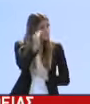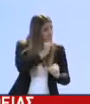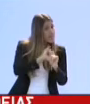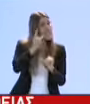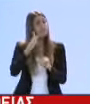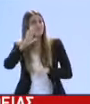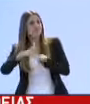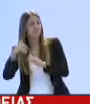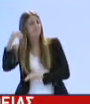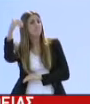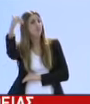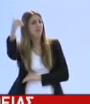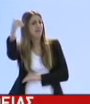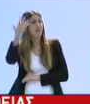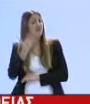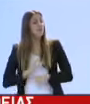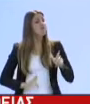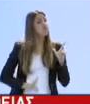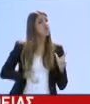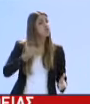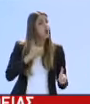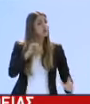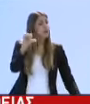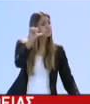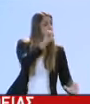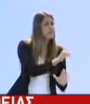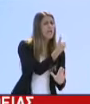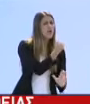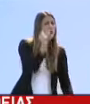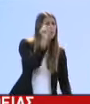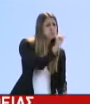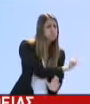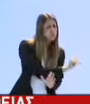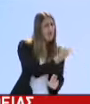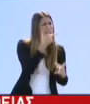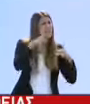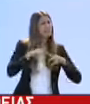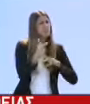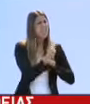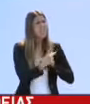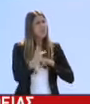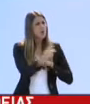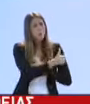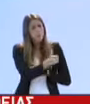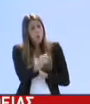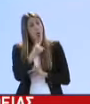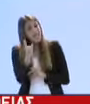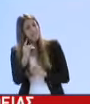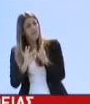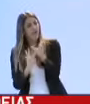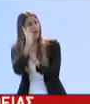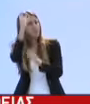Φτωχοποίηση, ισοπεδωτισμός προς τα κάτω, κομματικό κράτος, πόλωση και κοινωνικός διχασμός ή